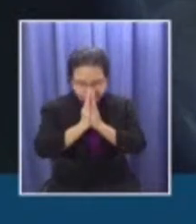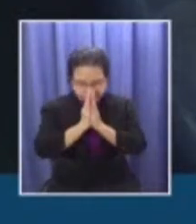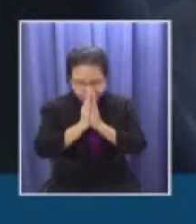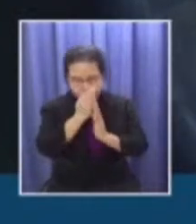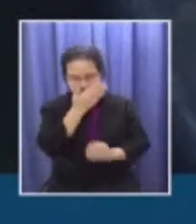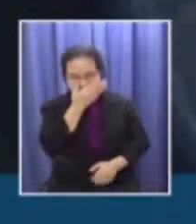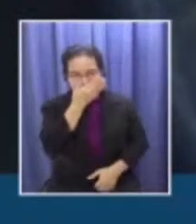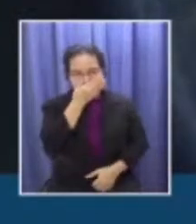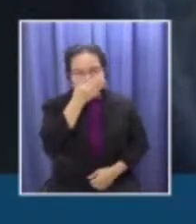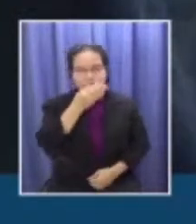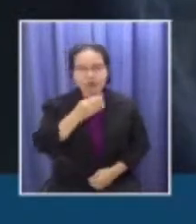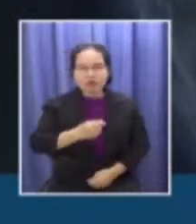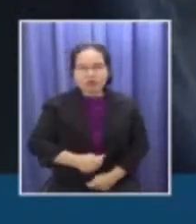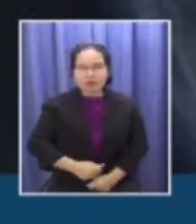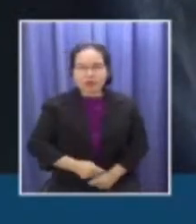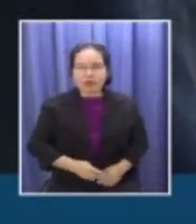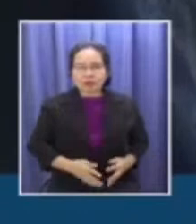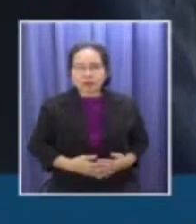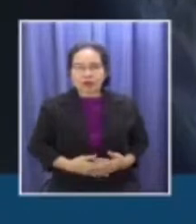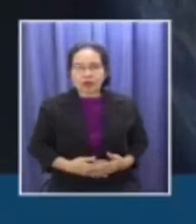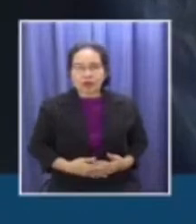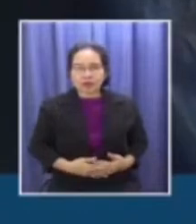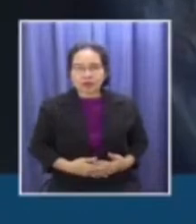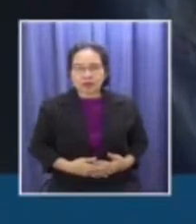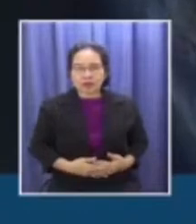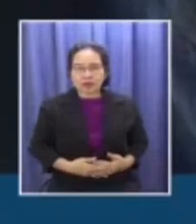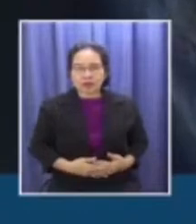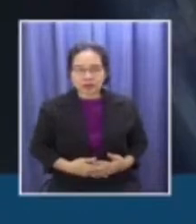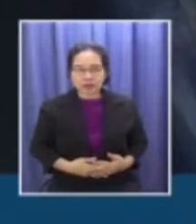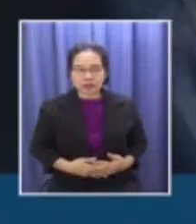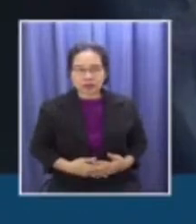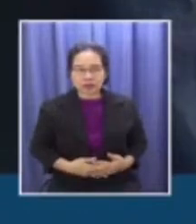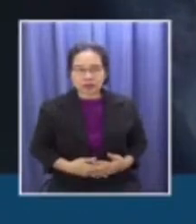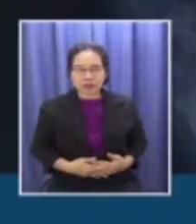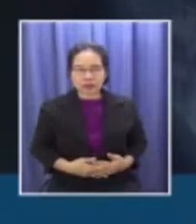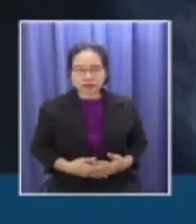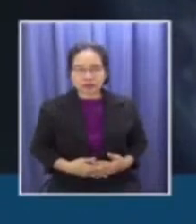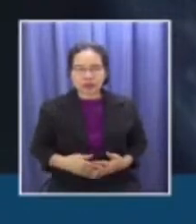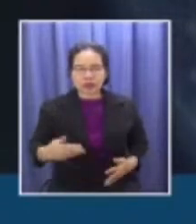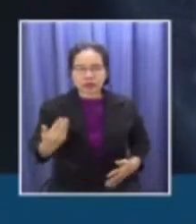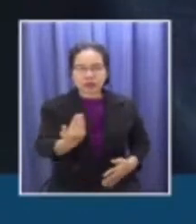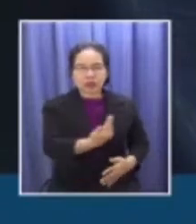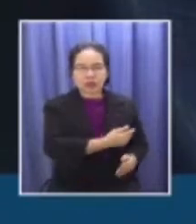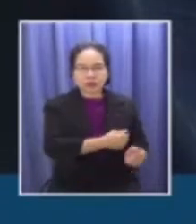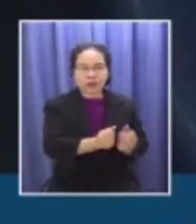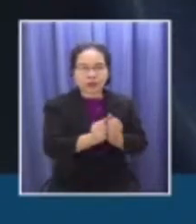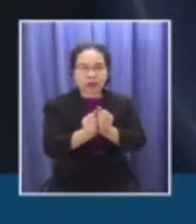sa mama. Yagi na yamo Nyankopɔn mpae. Ama naming